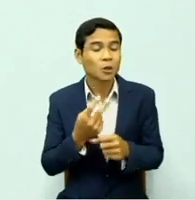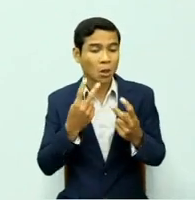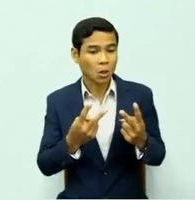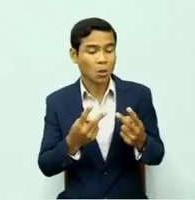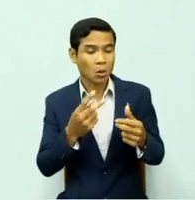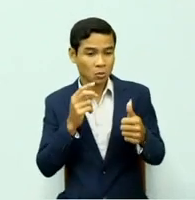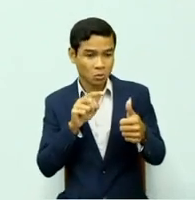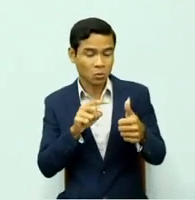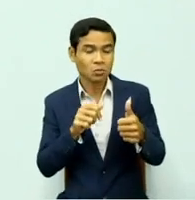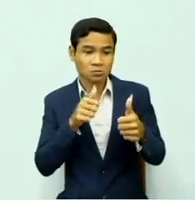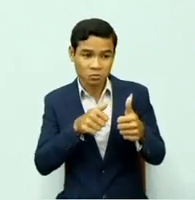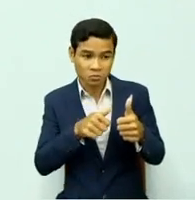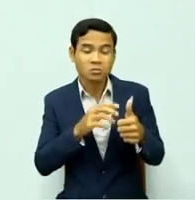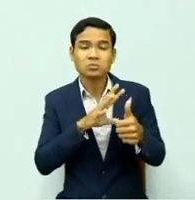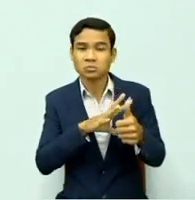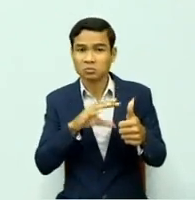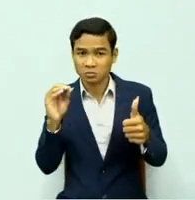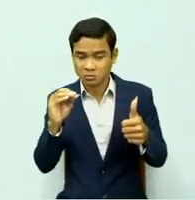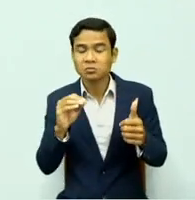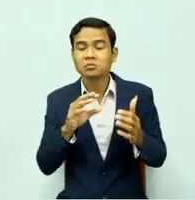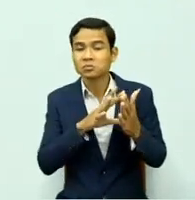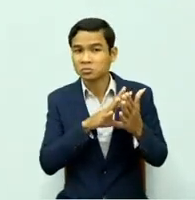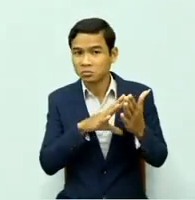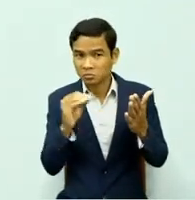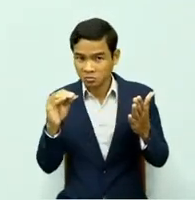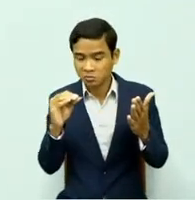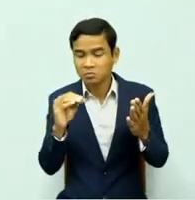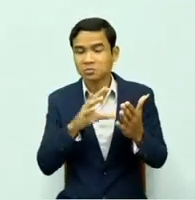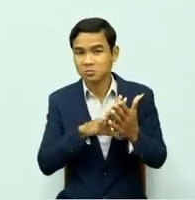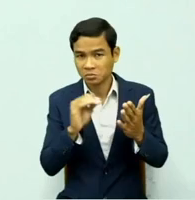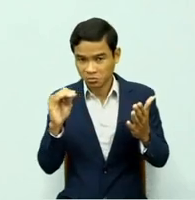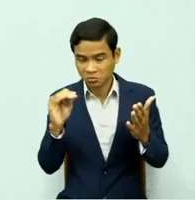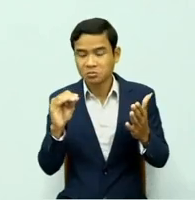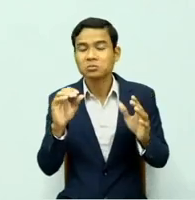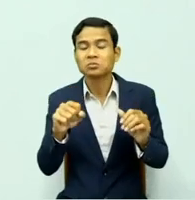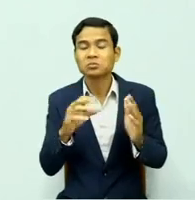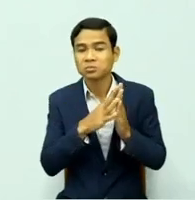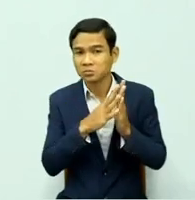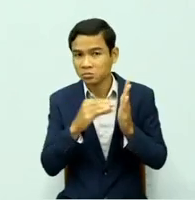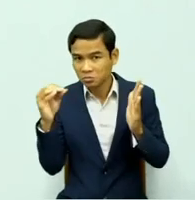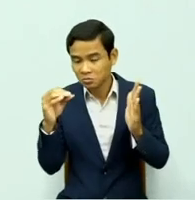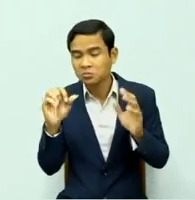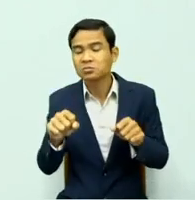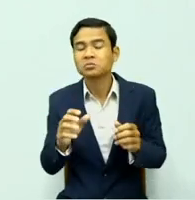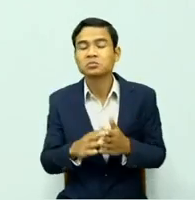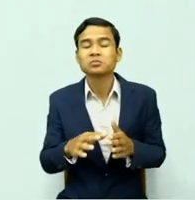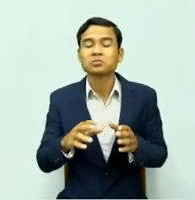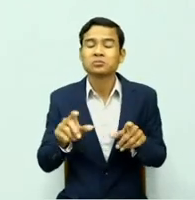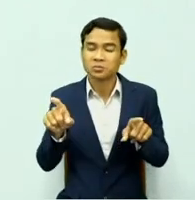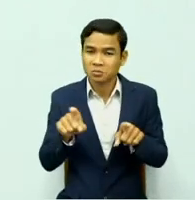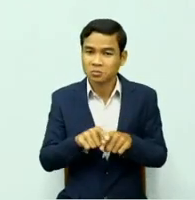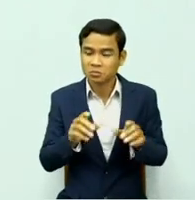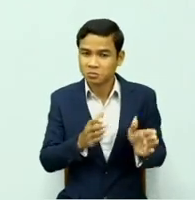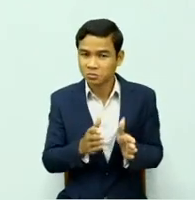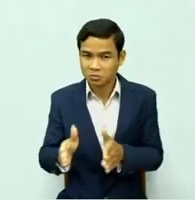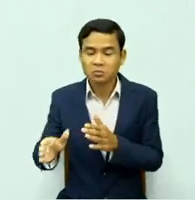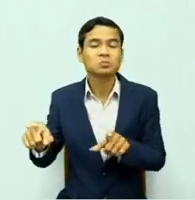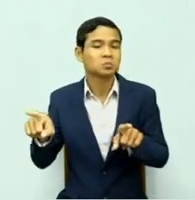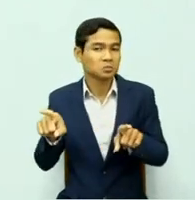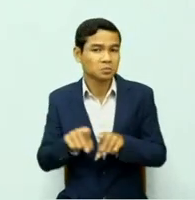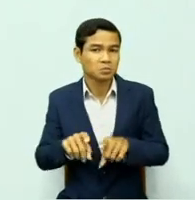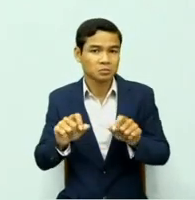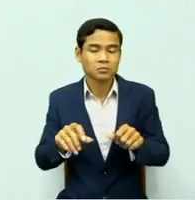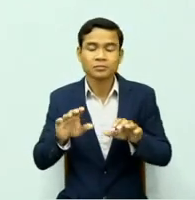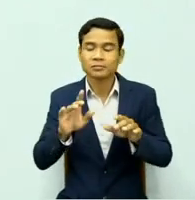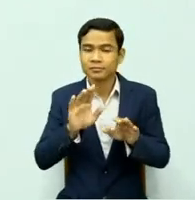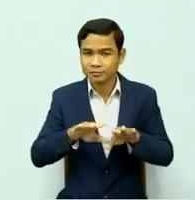មចាអញ្ចឹងដើម្បីបានលំនាំបន្តទៀតយើងត្រូវយកវានេះជាលំនាំគំរូចាអញ្ចឹងឥឡូវតោះកូនកូ